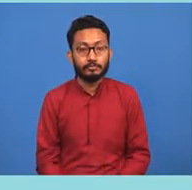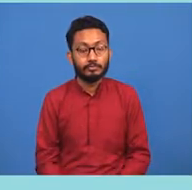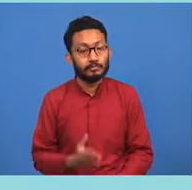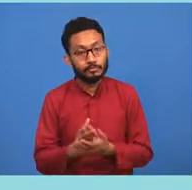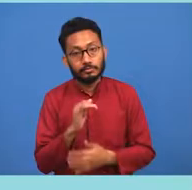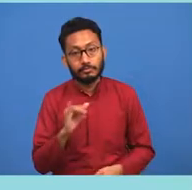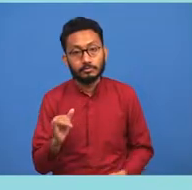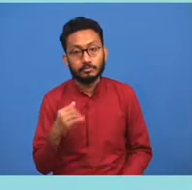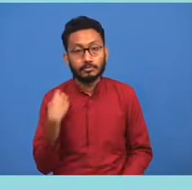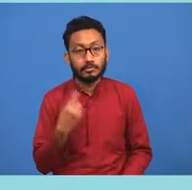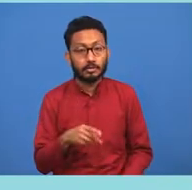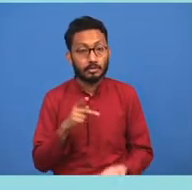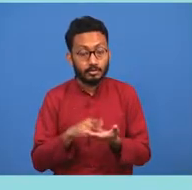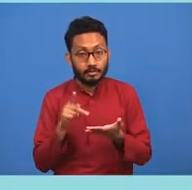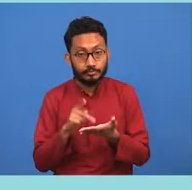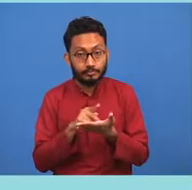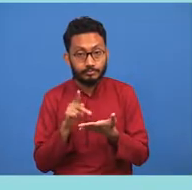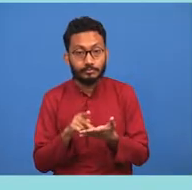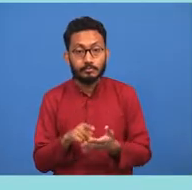Seterusnya, kira nisbah mol.